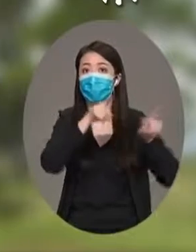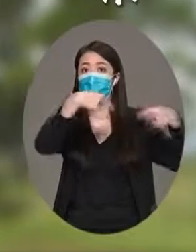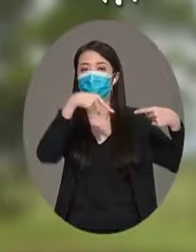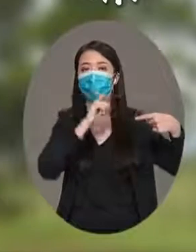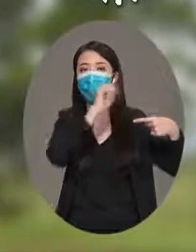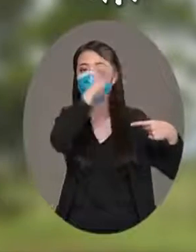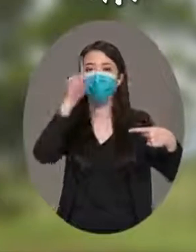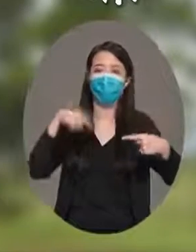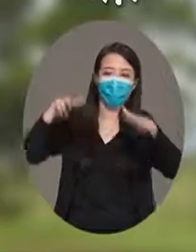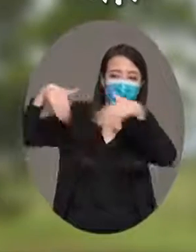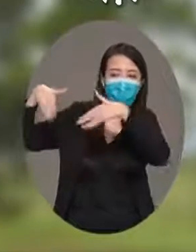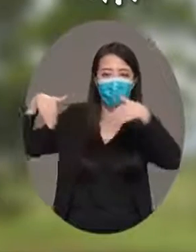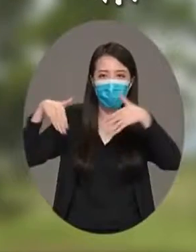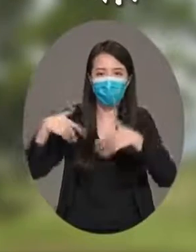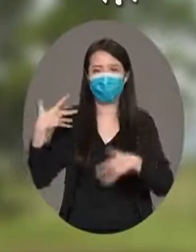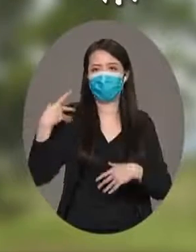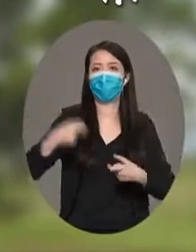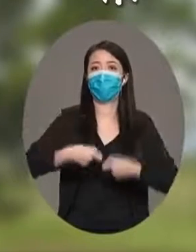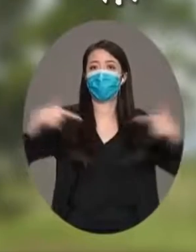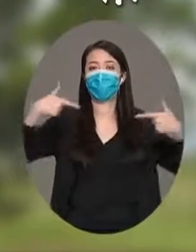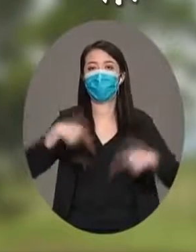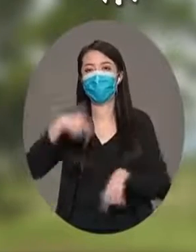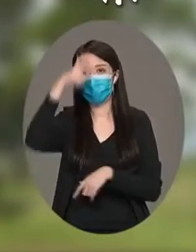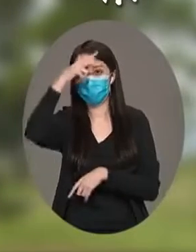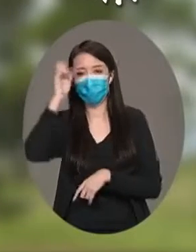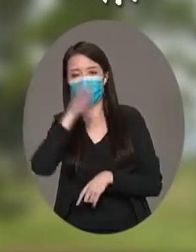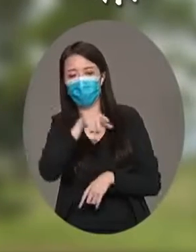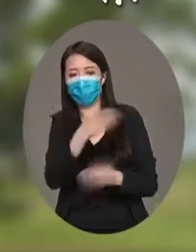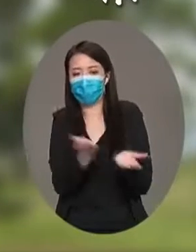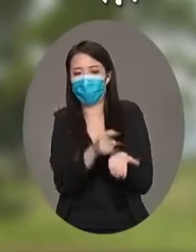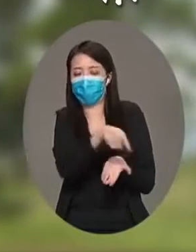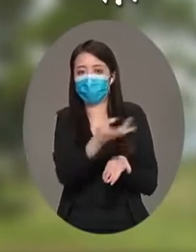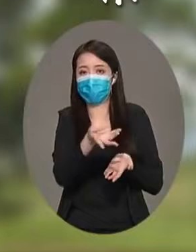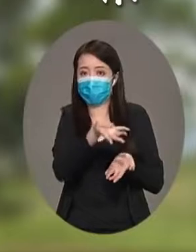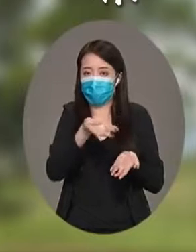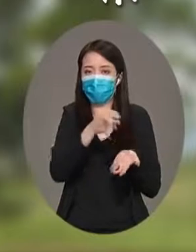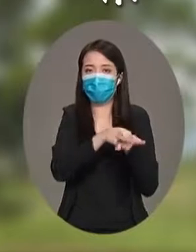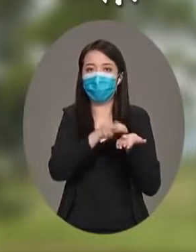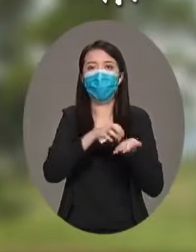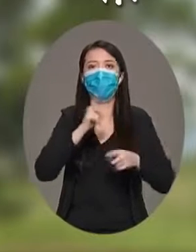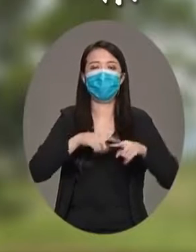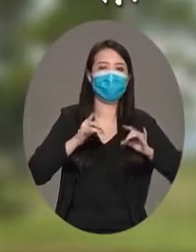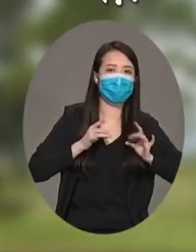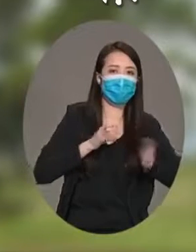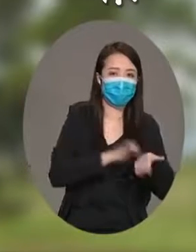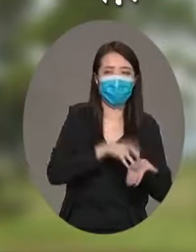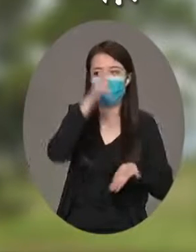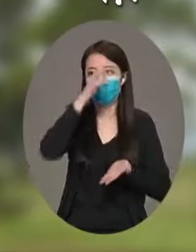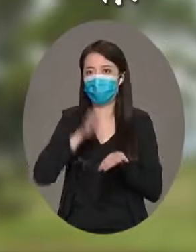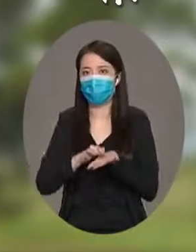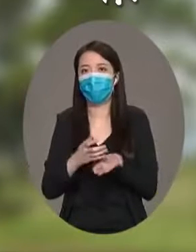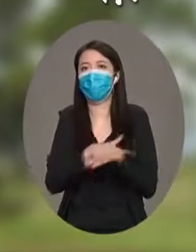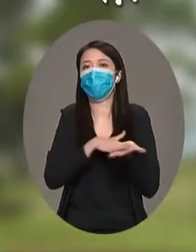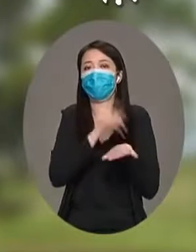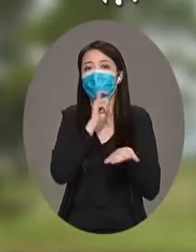最近有擴張趨勢。地政總署證實，4個停車場都包含私人土地和政府土地，其中一